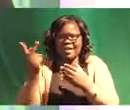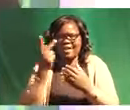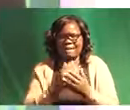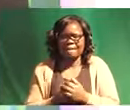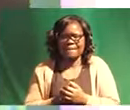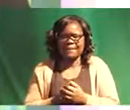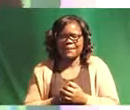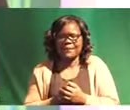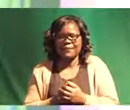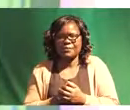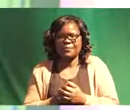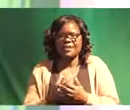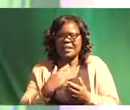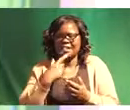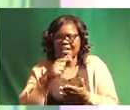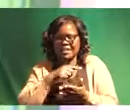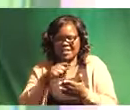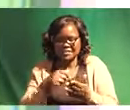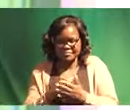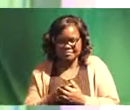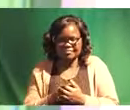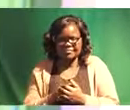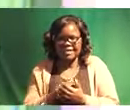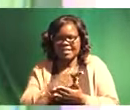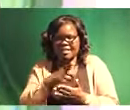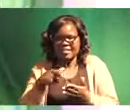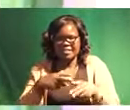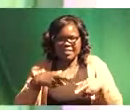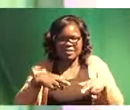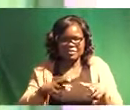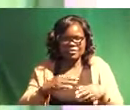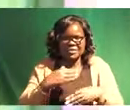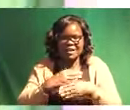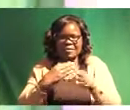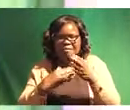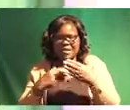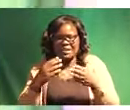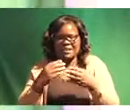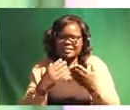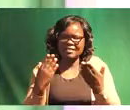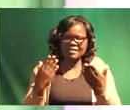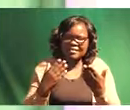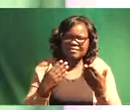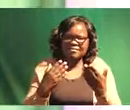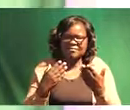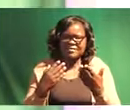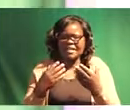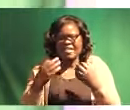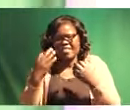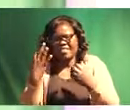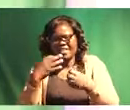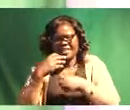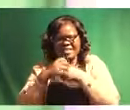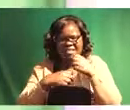Kenya. Na nimesema hivi, hii barabara imejengwa karibu miaka sijui